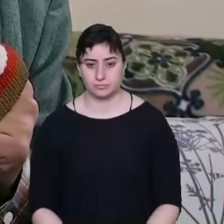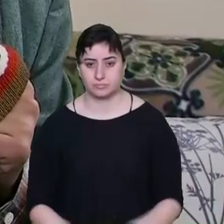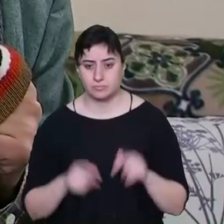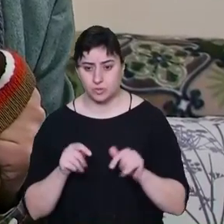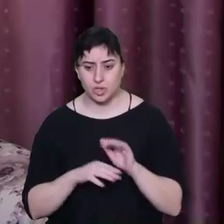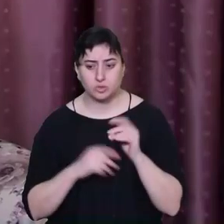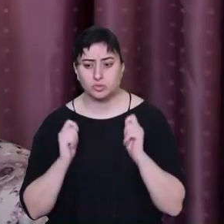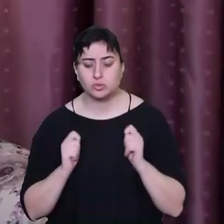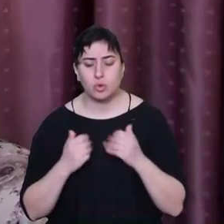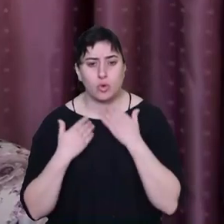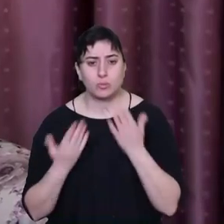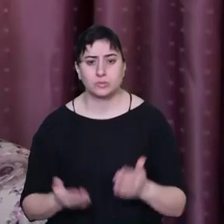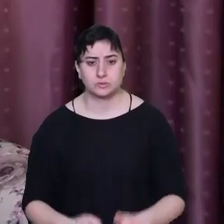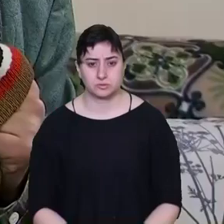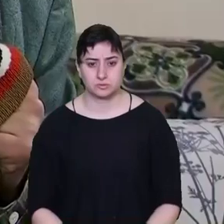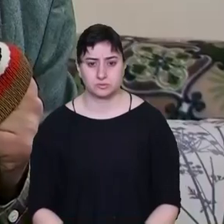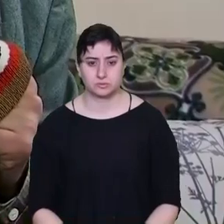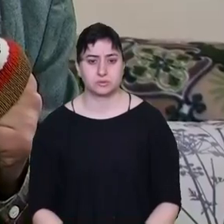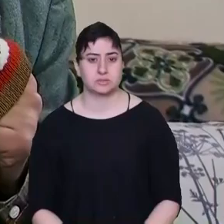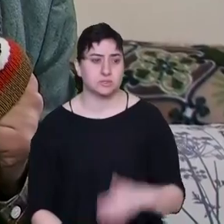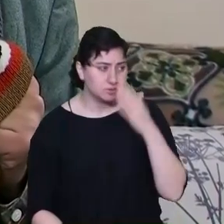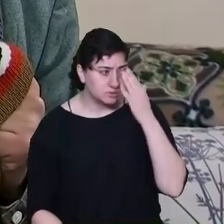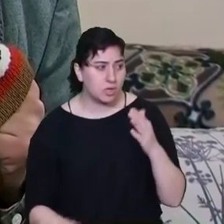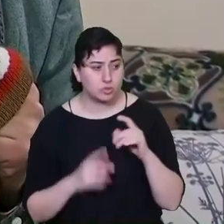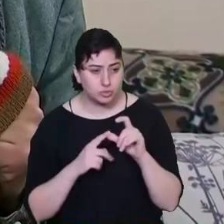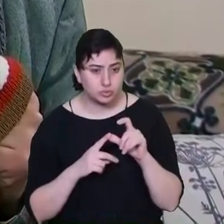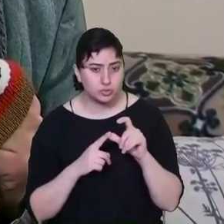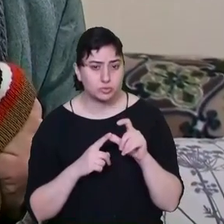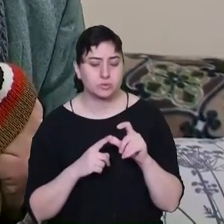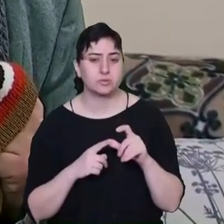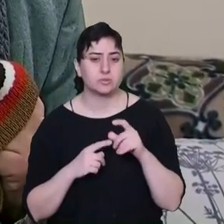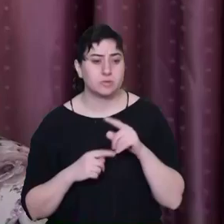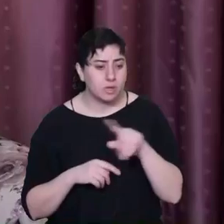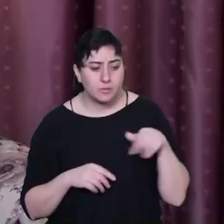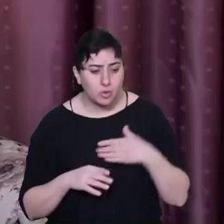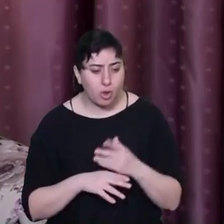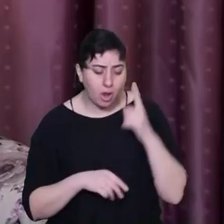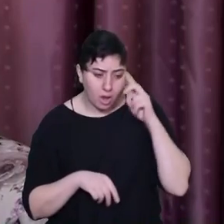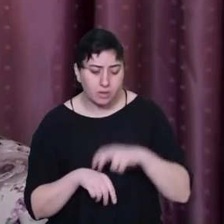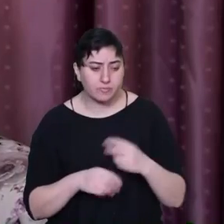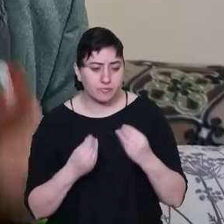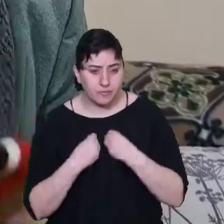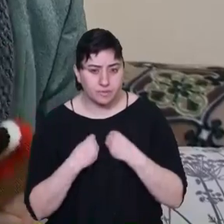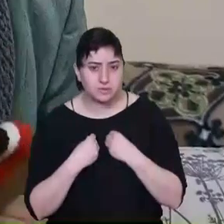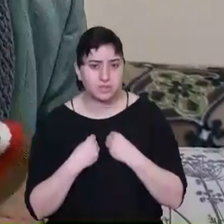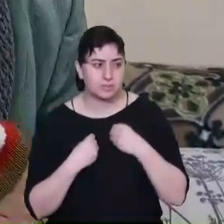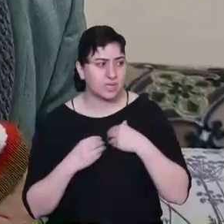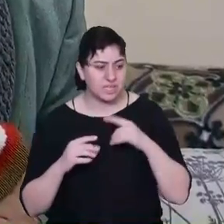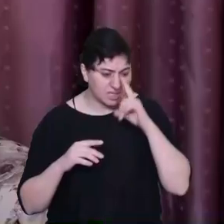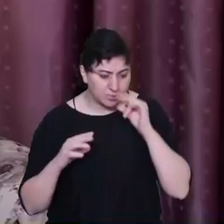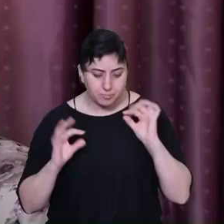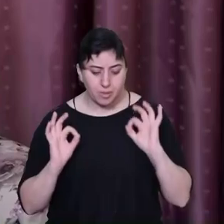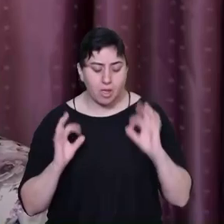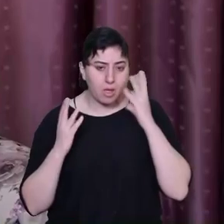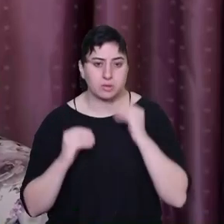Böyle yaşanır mı ya? Sağ ol Şükrü. Bana gerçekleri hatırlattın. Gerçekten kim olduğumu